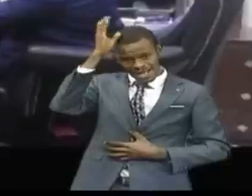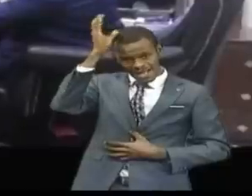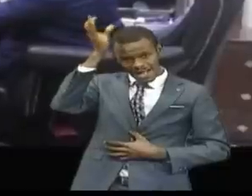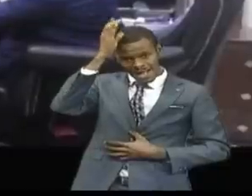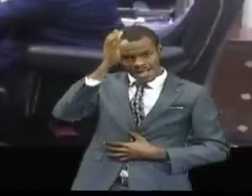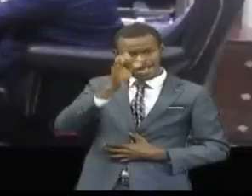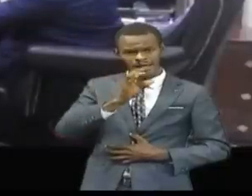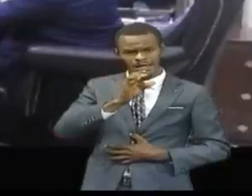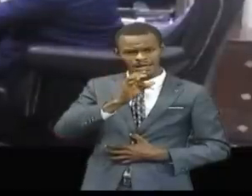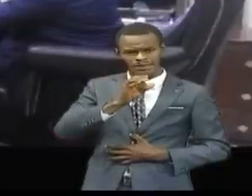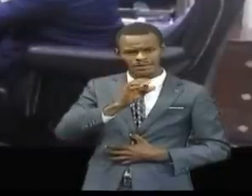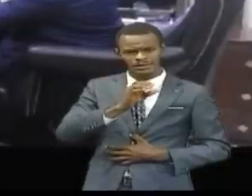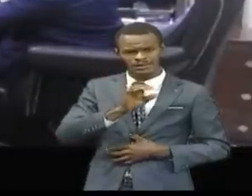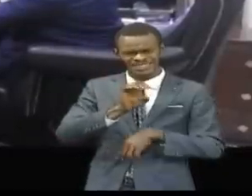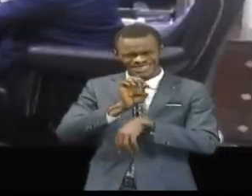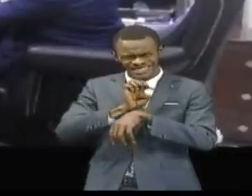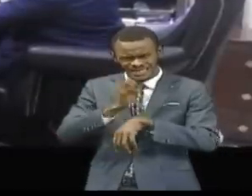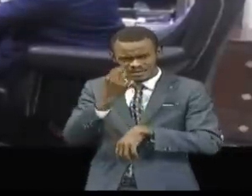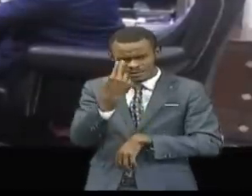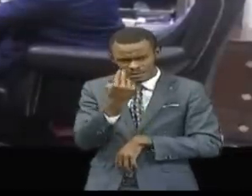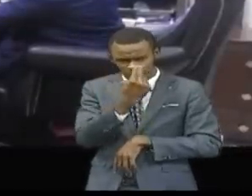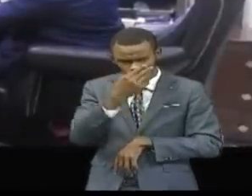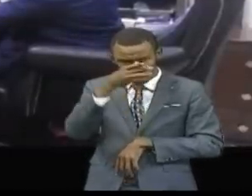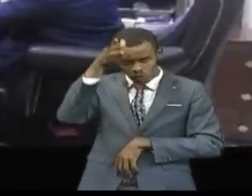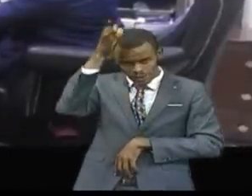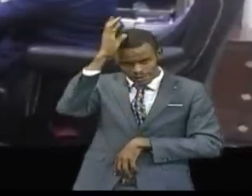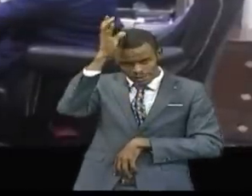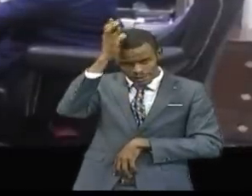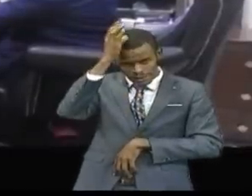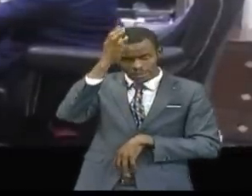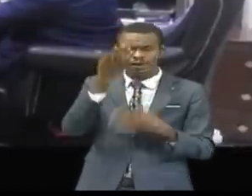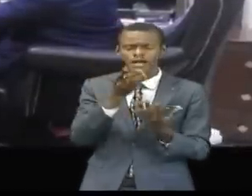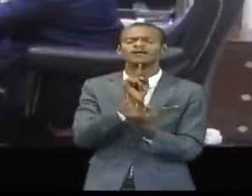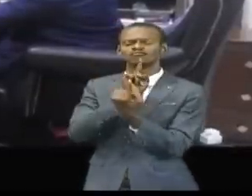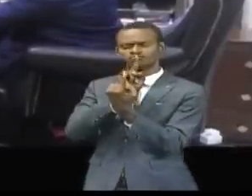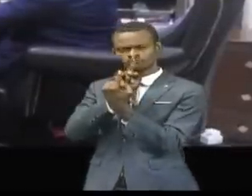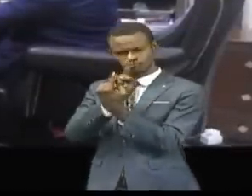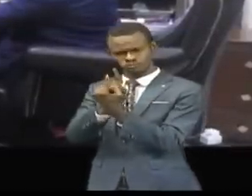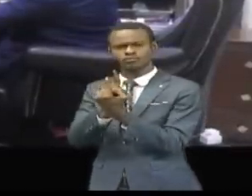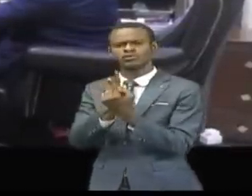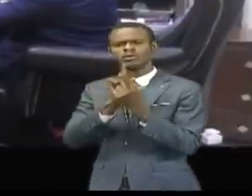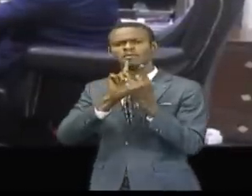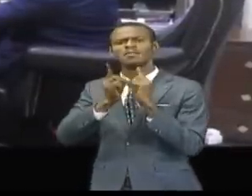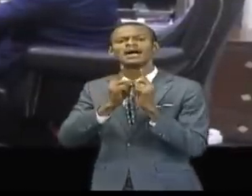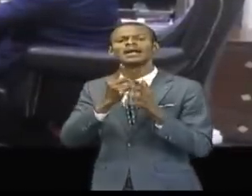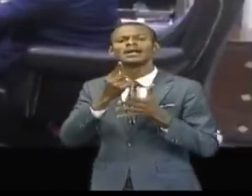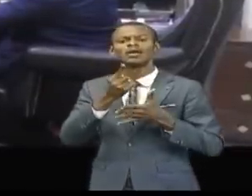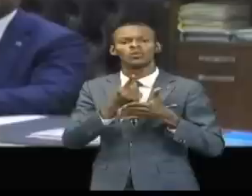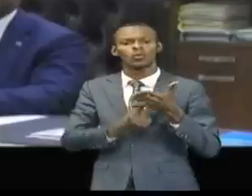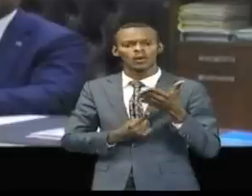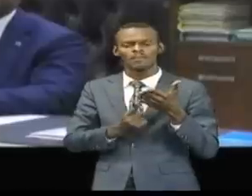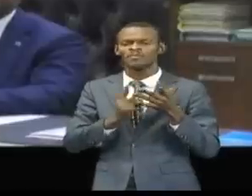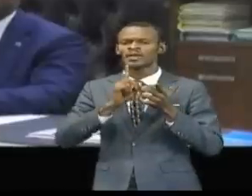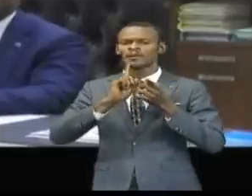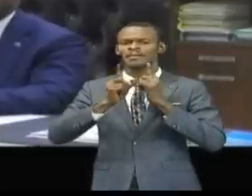de suivre étroitement la situation sécuritaire à l'est du pays et dans la province du